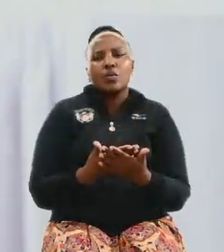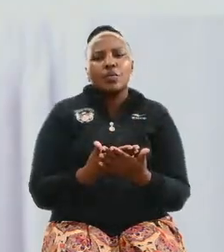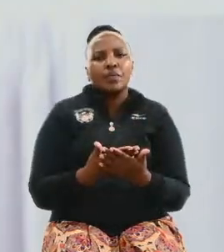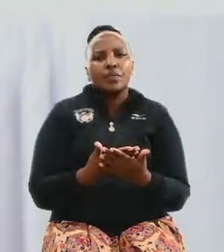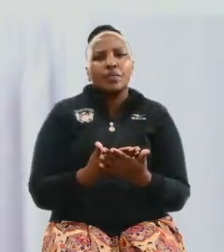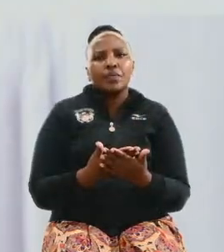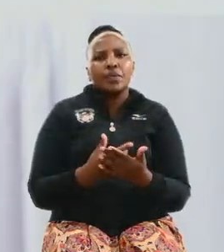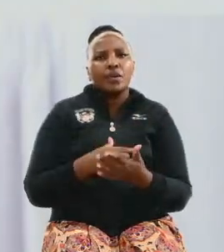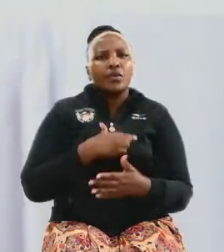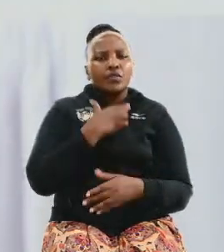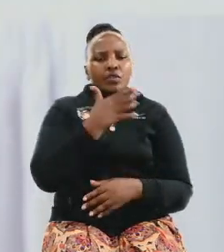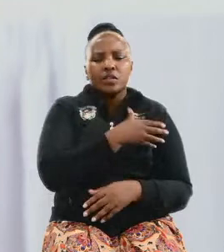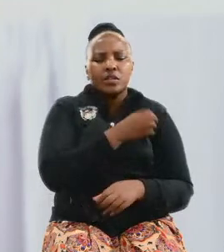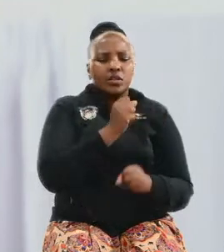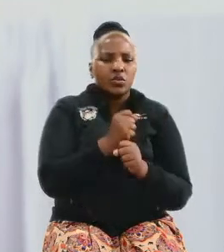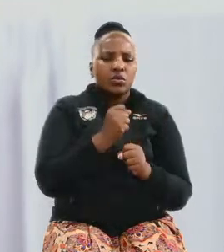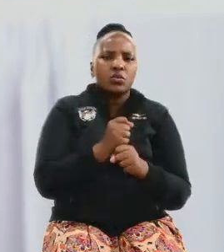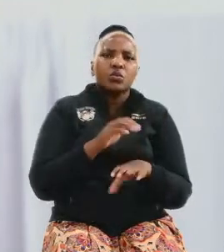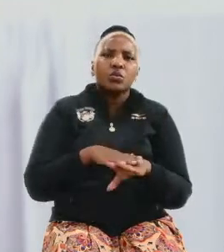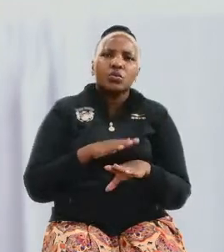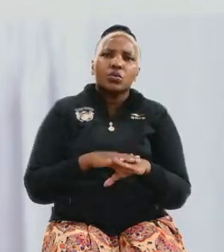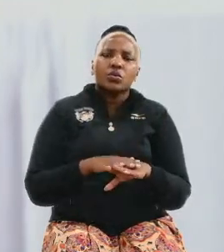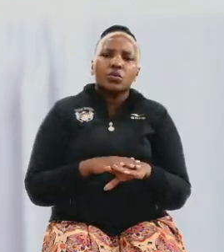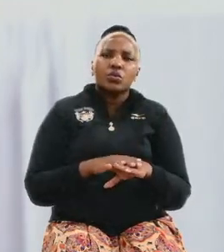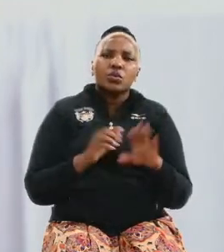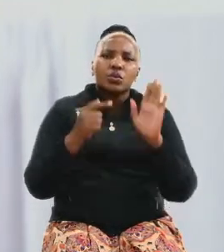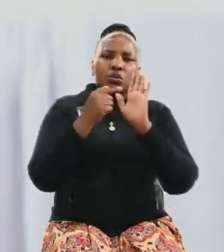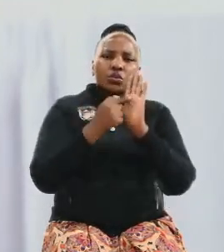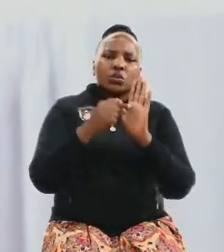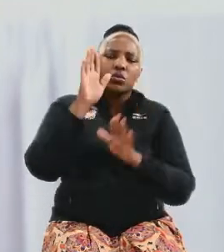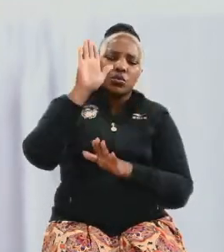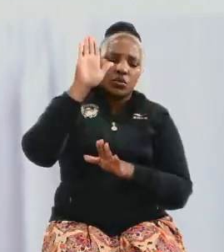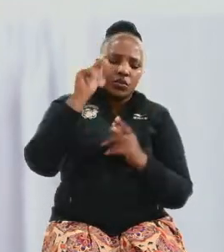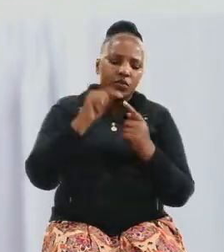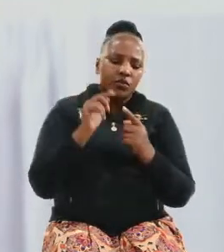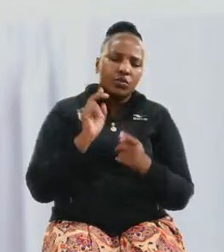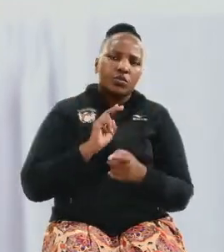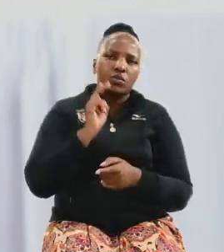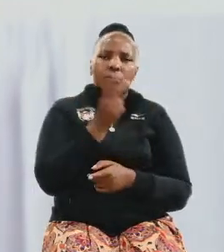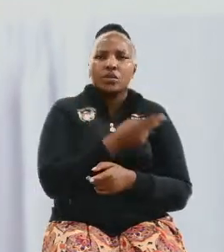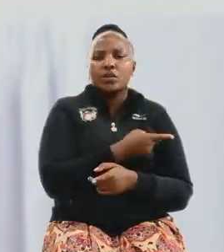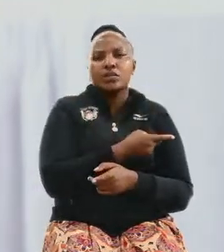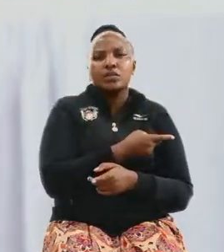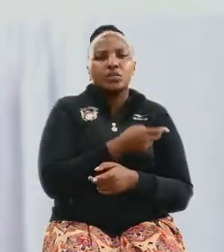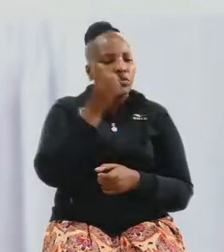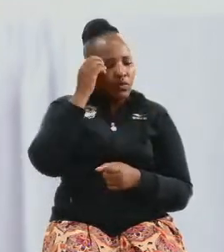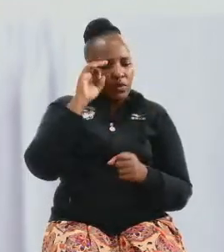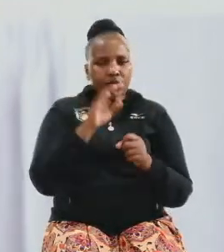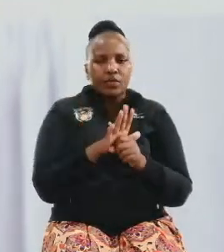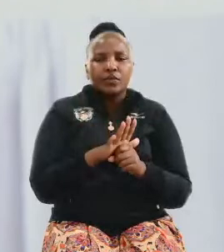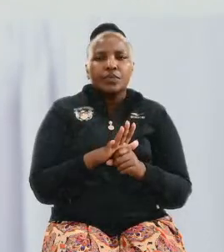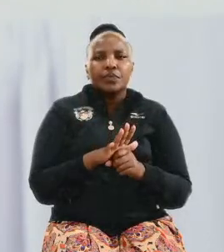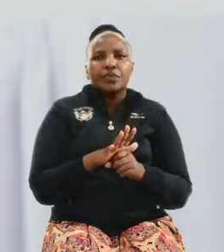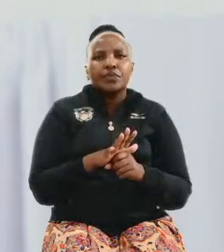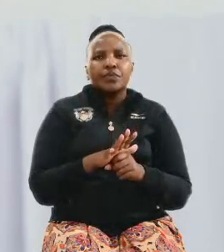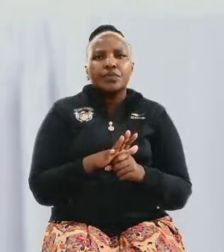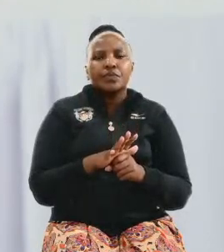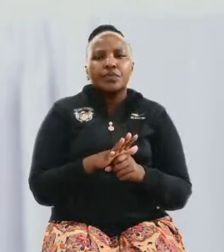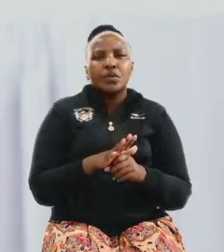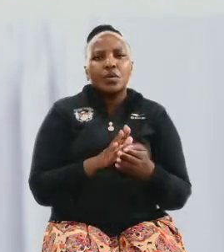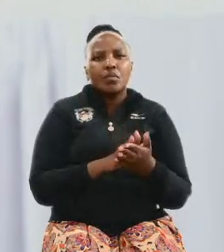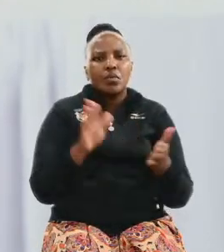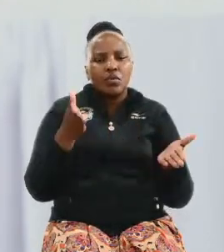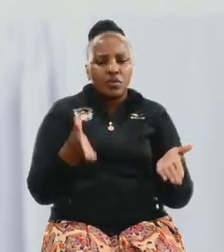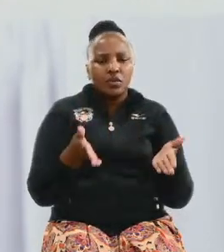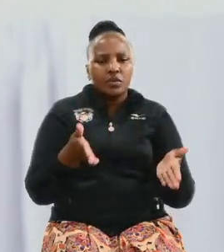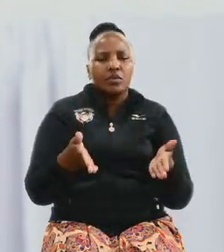tembea pale na utende mema. Tuonekanie mfalume wa ajabu kwa kuwa wewe ni mwaminifu. Aswa hii yetu ya